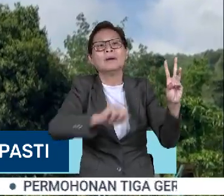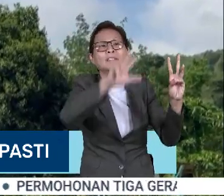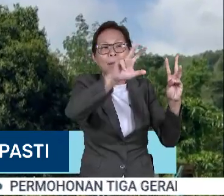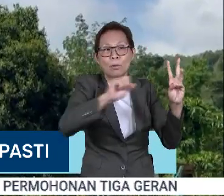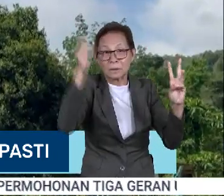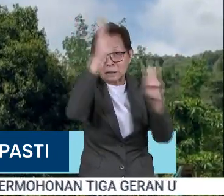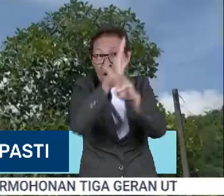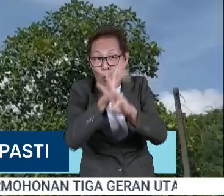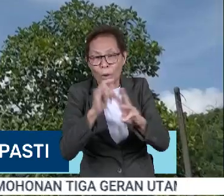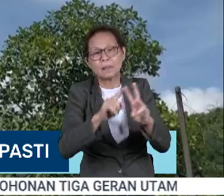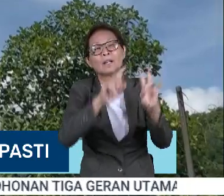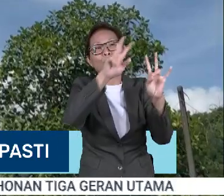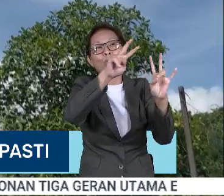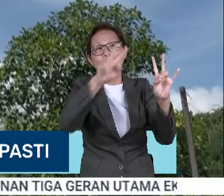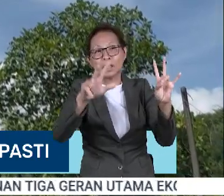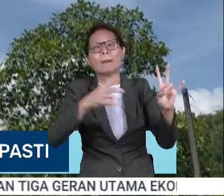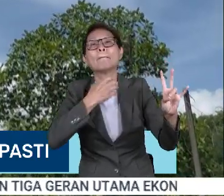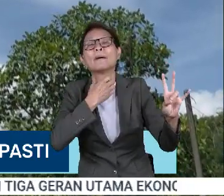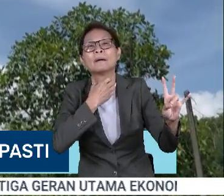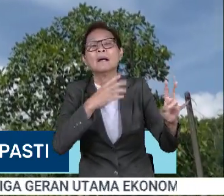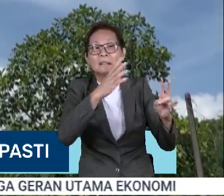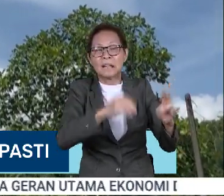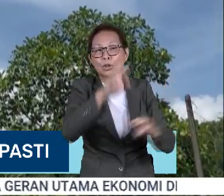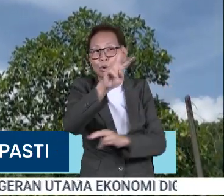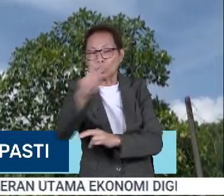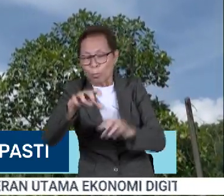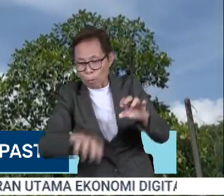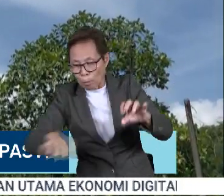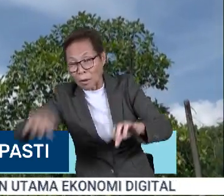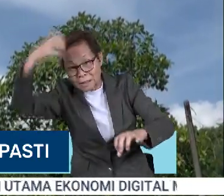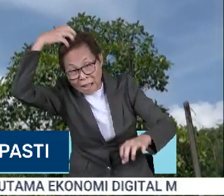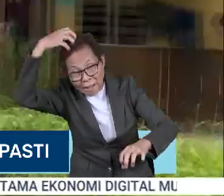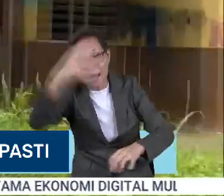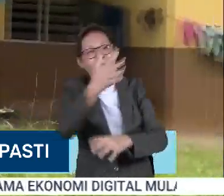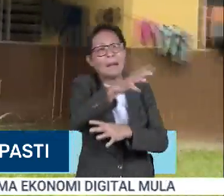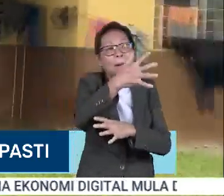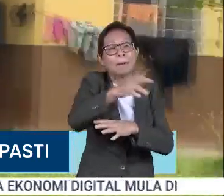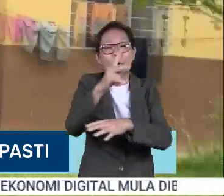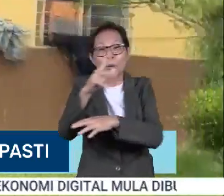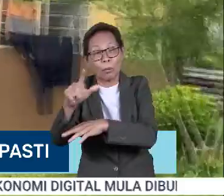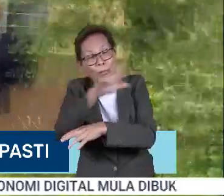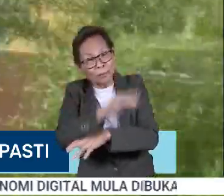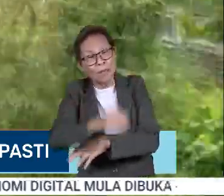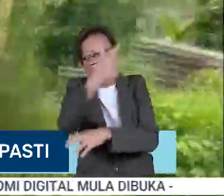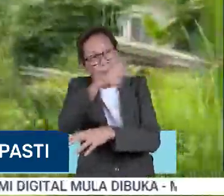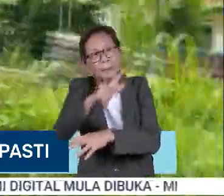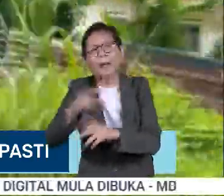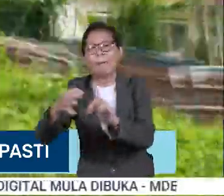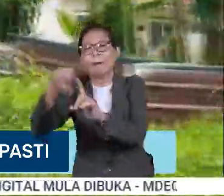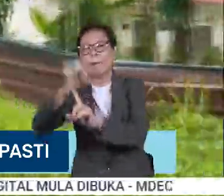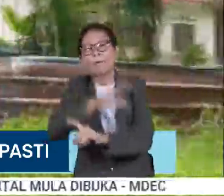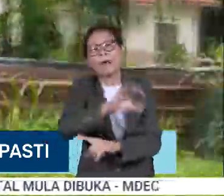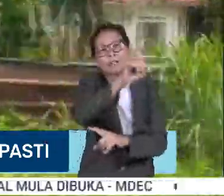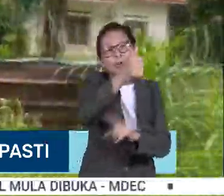di sarawa dan 23 di perak juga 22 kawasan di Selangor 15 di Kuala Lumpur 13 di pulau Pinang